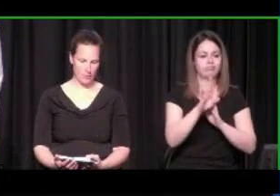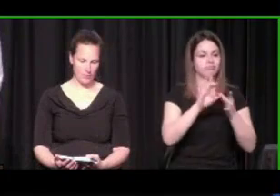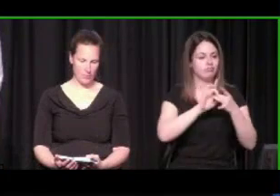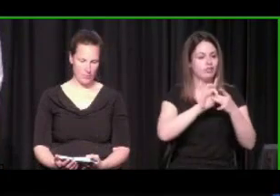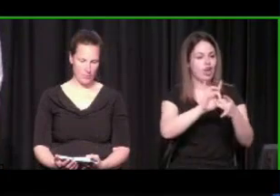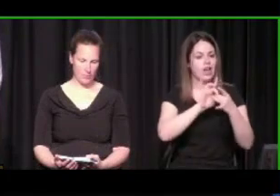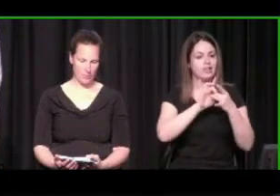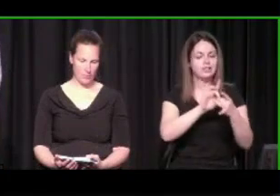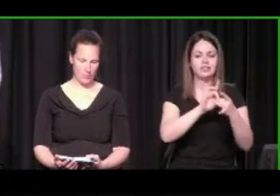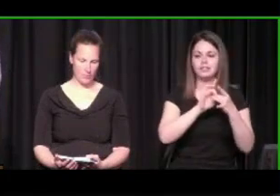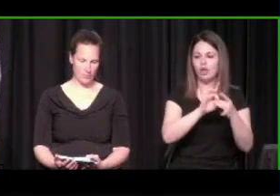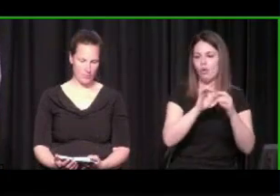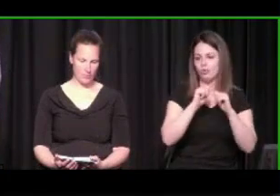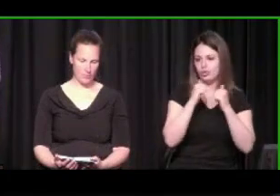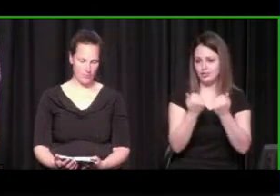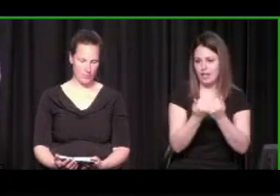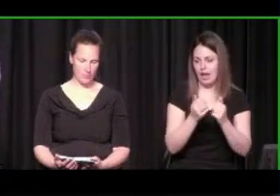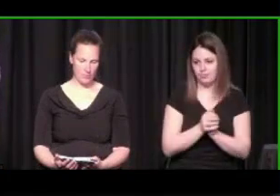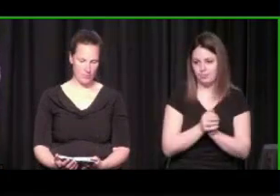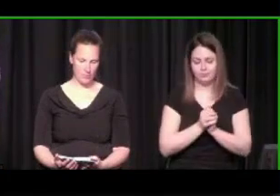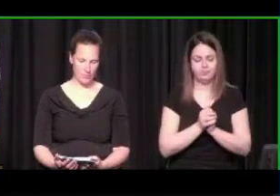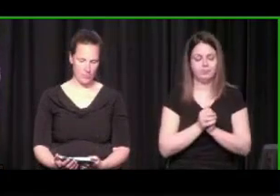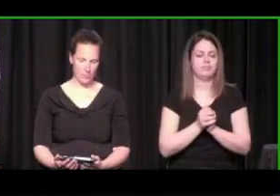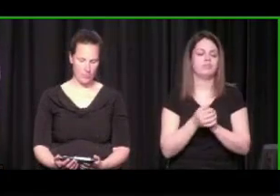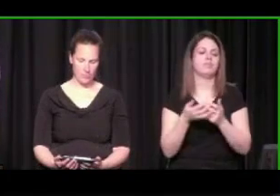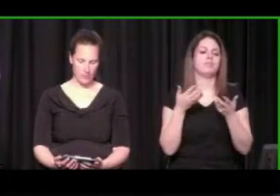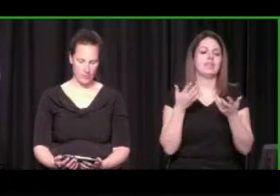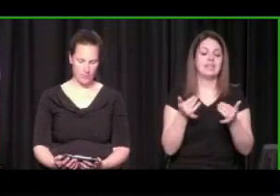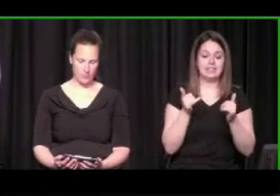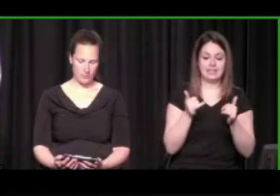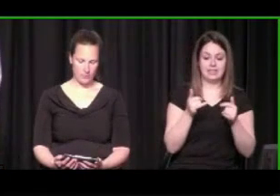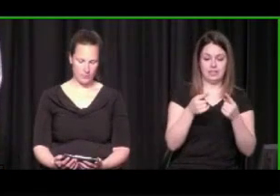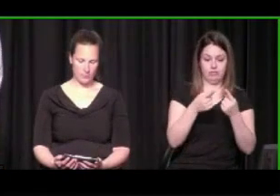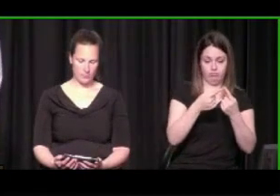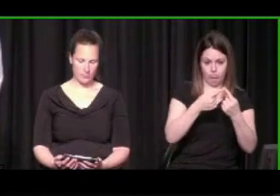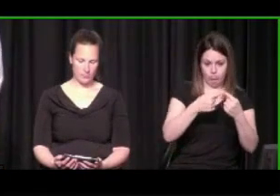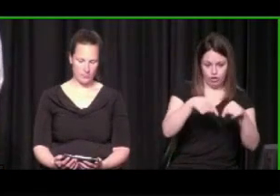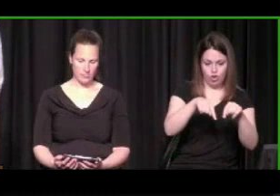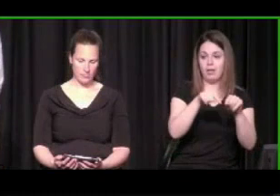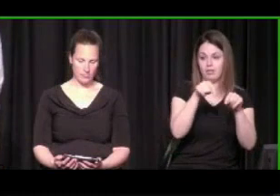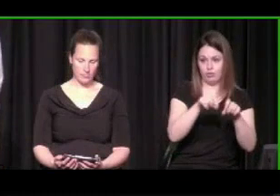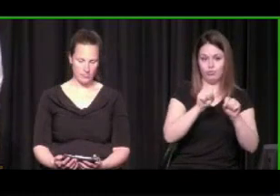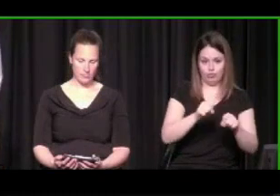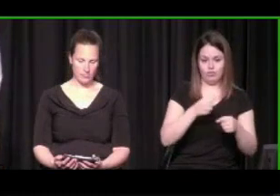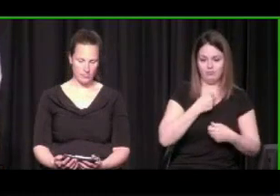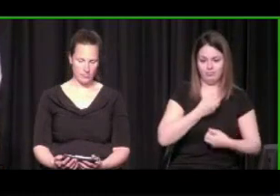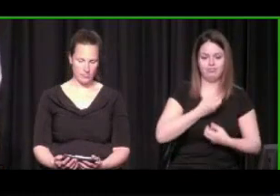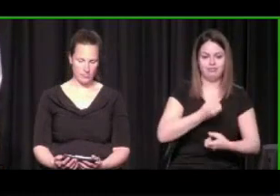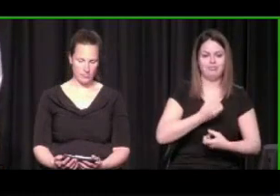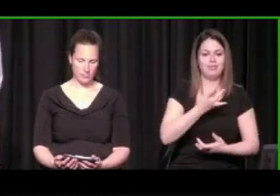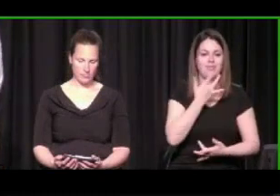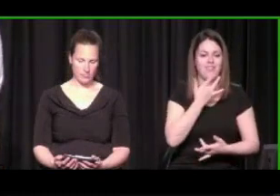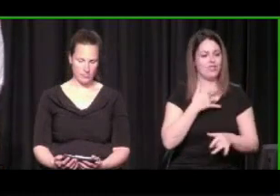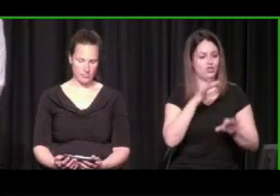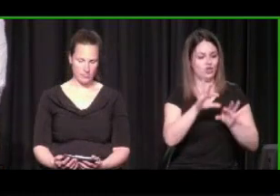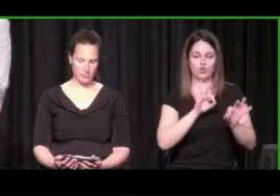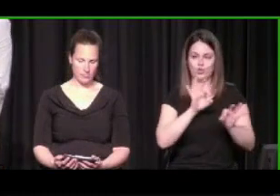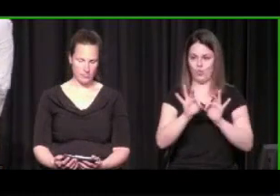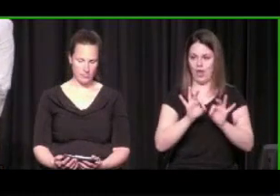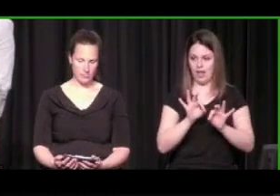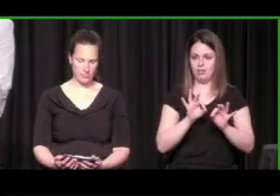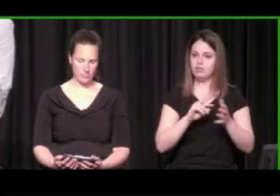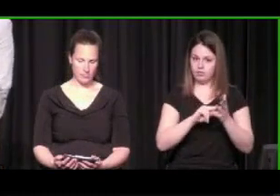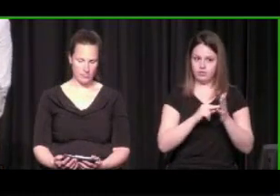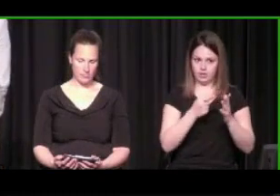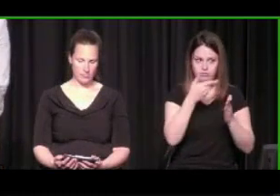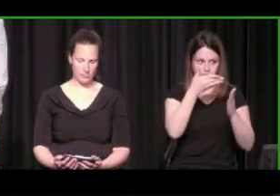interactions sociales. D'entrée de jeu, ce qu'on peut se dire, c'est que s'il y a bien un domaine dans lequel on devrait pouvoir exprimer des préférences puis faire des choix, c'est bien celui